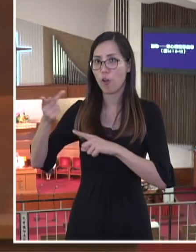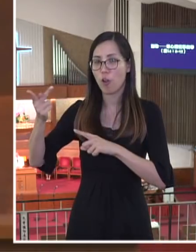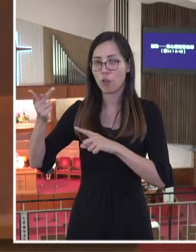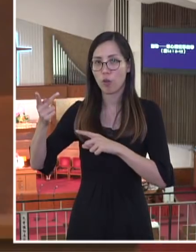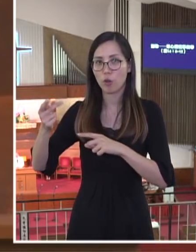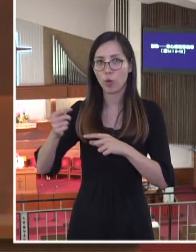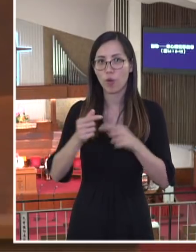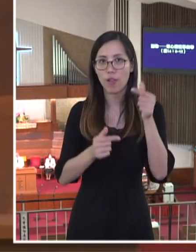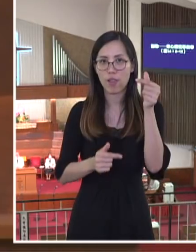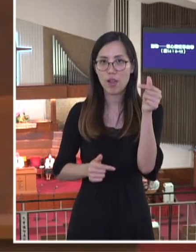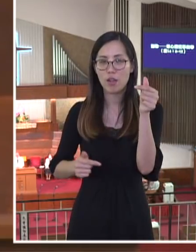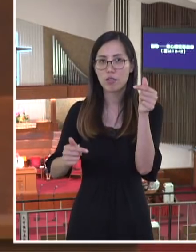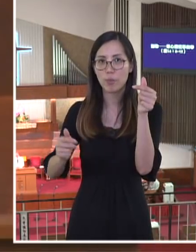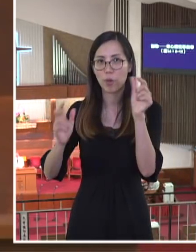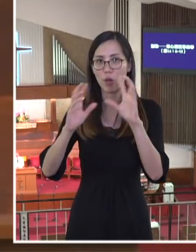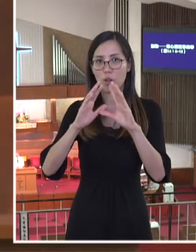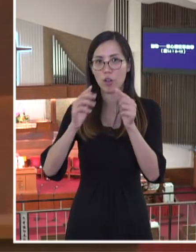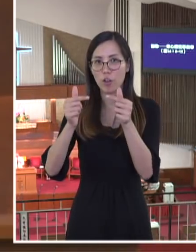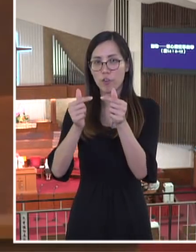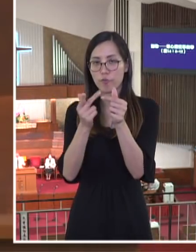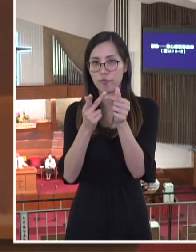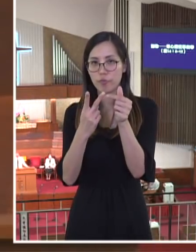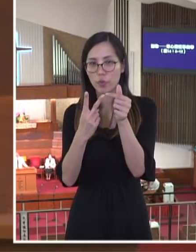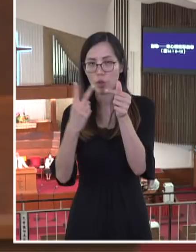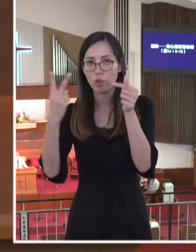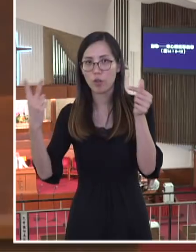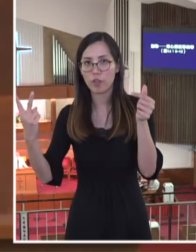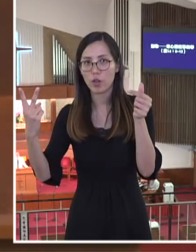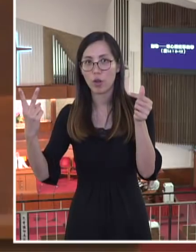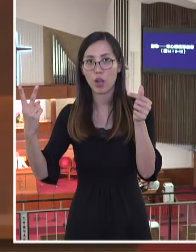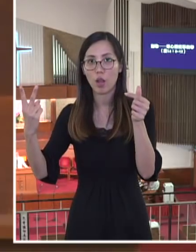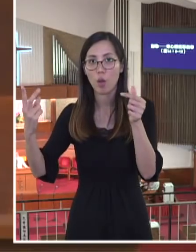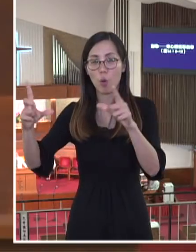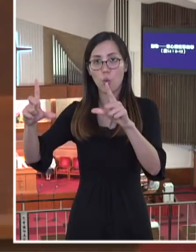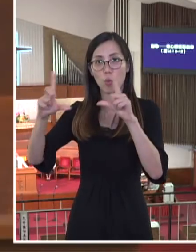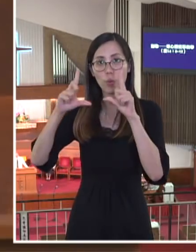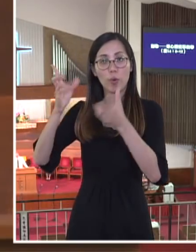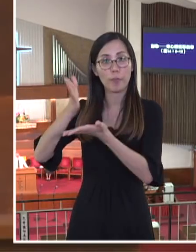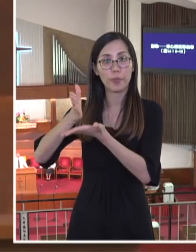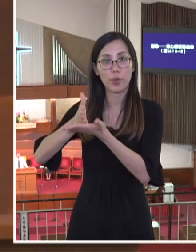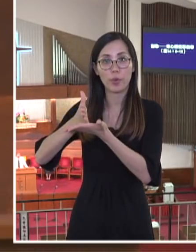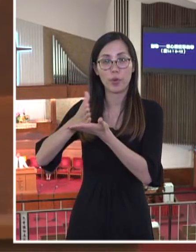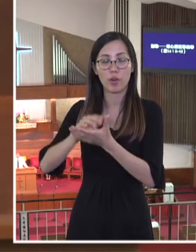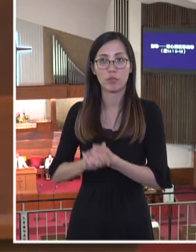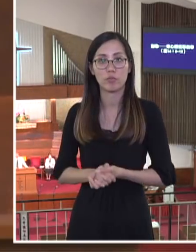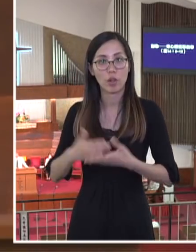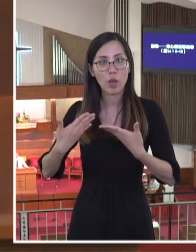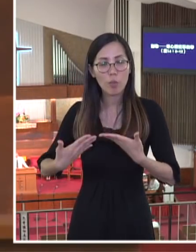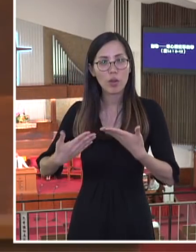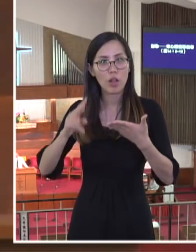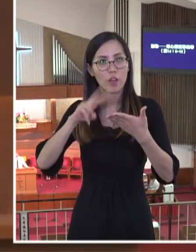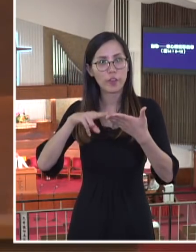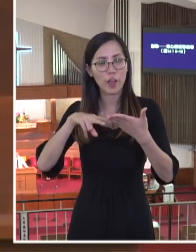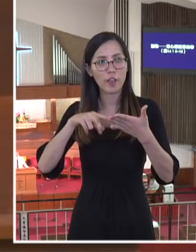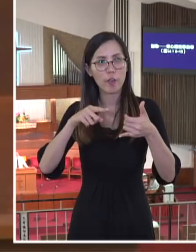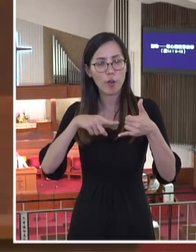的講的事情。所以我想這個迦勒是我們都可以從他身上來到有所學習，從